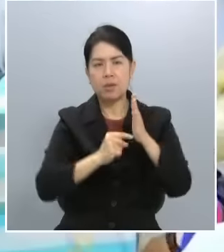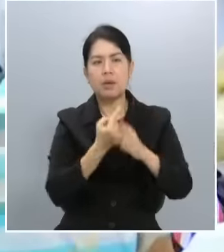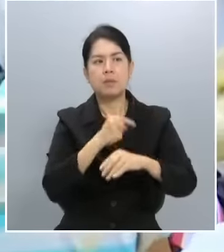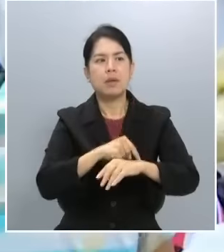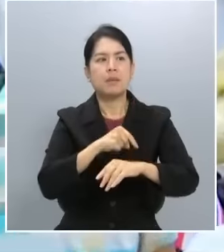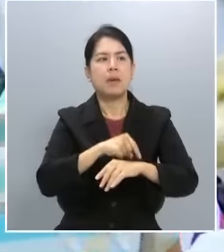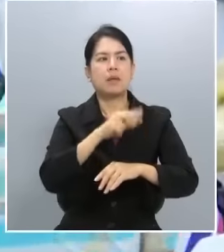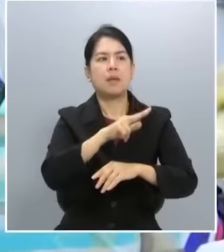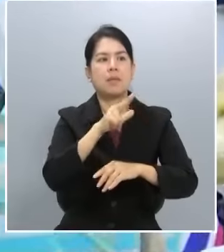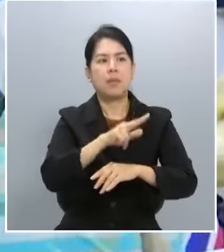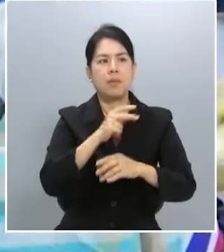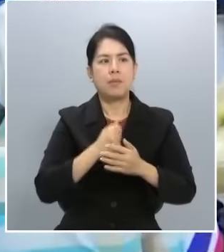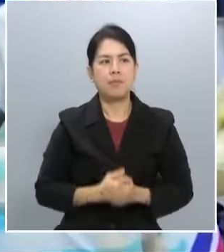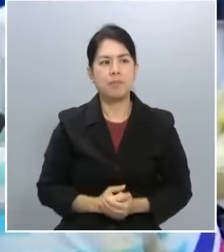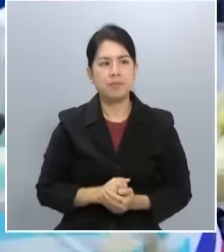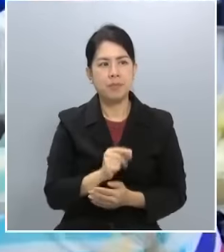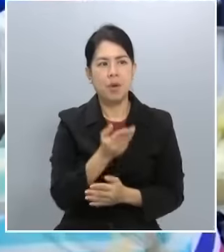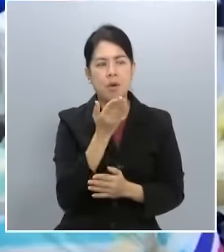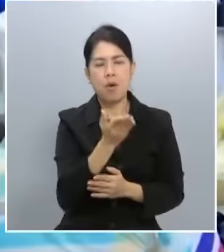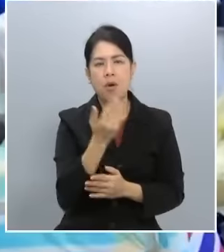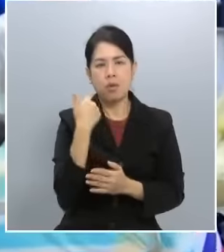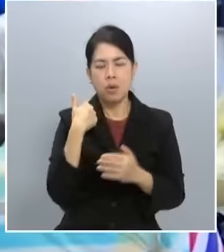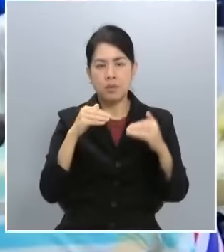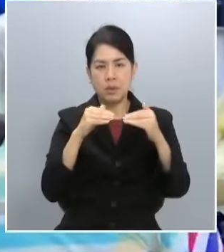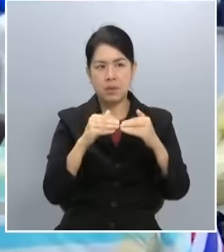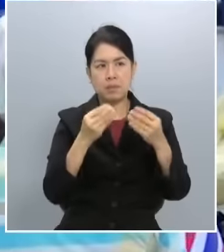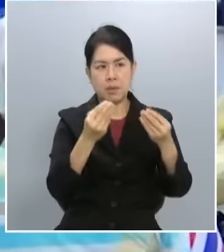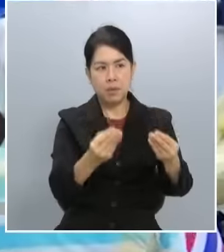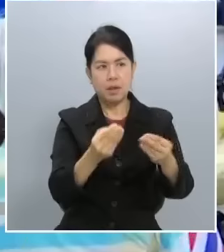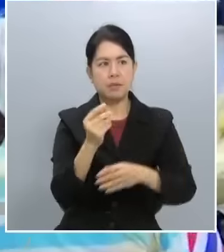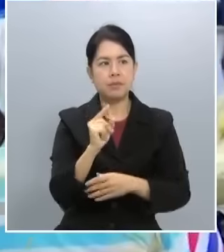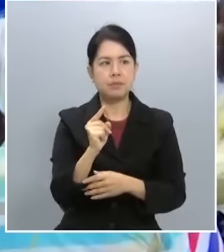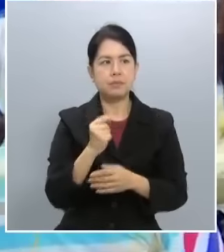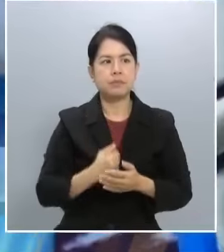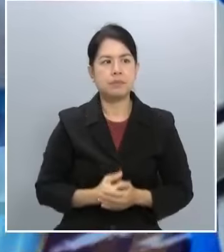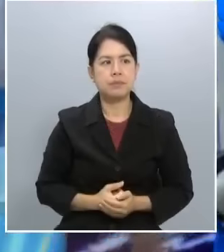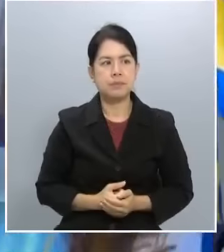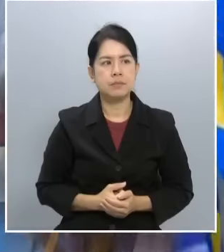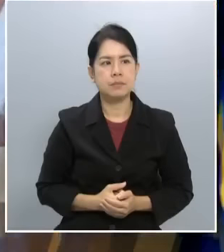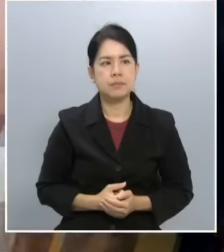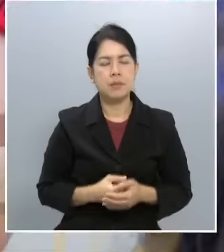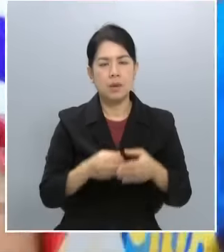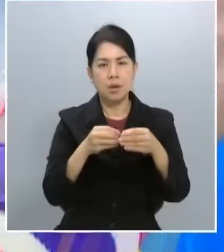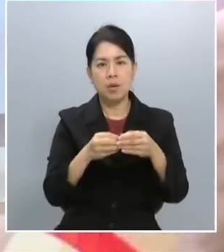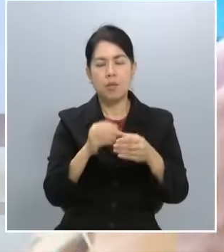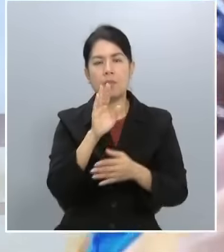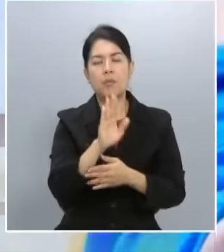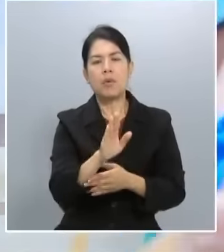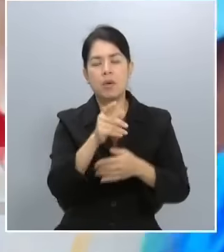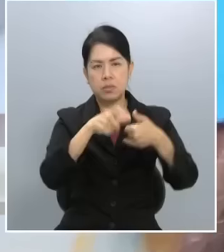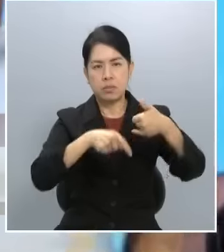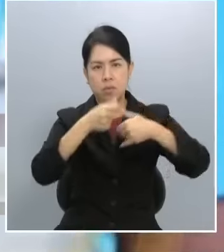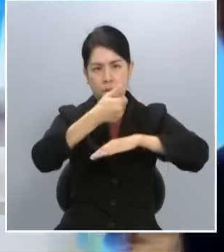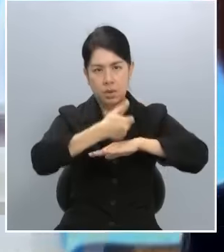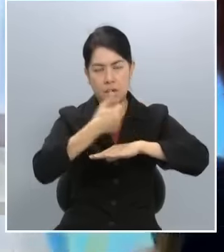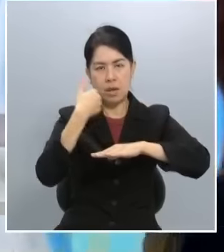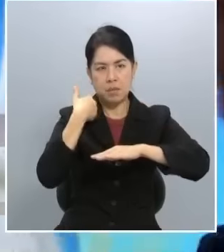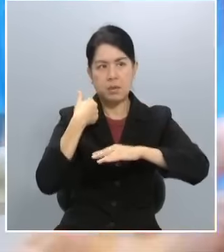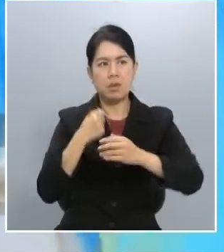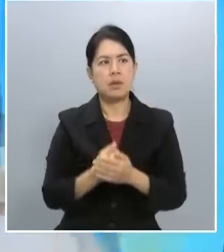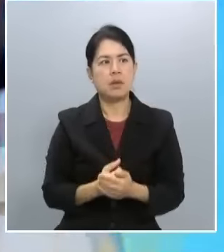รมทวงคืนความยุติธรรมทั้งนี้ทั้งนั้นนอกจากแกนนำคุณพิชิตชัยมงคลคุณนัสเซอร์ยิม